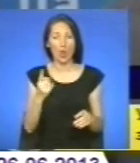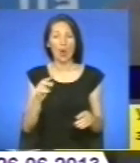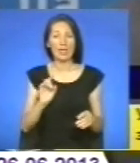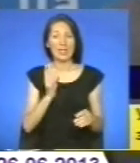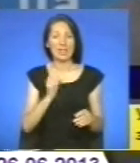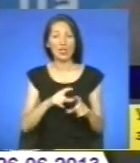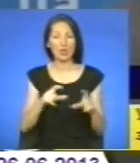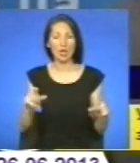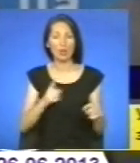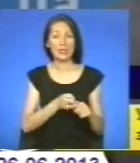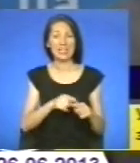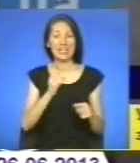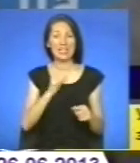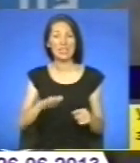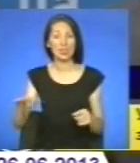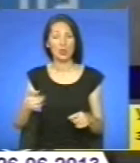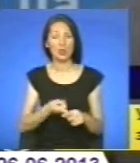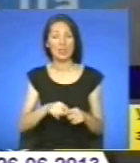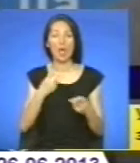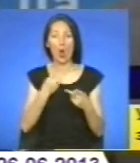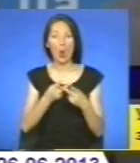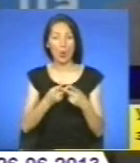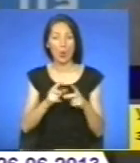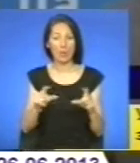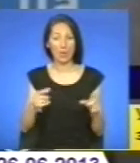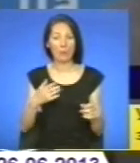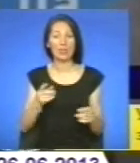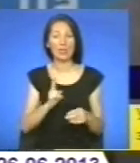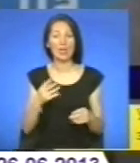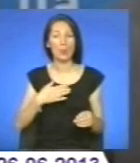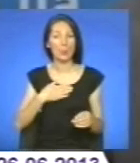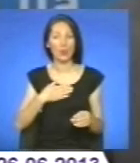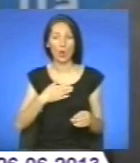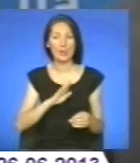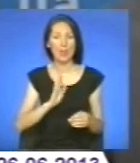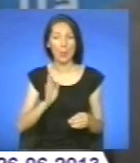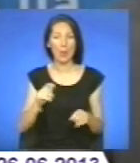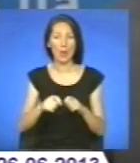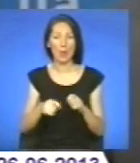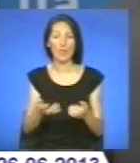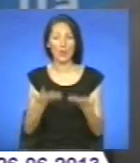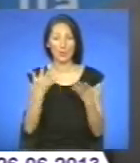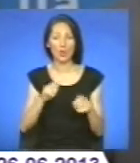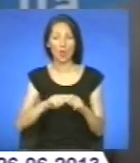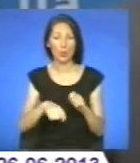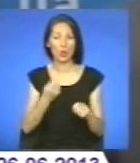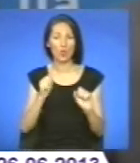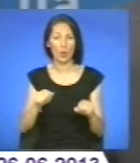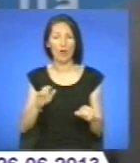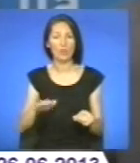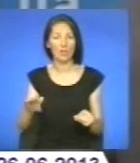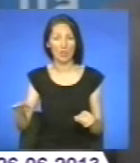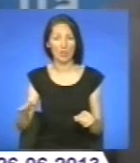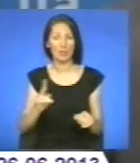це колонія, в якій мною не було би виявлено порушень прав дитини. Навіть в тих